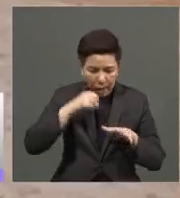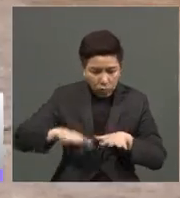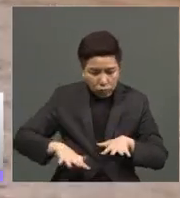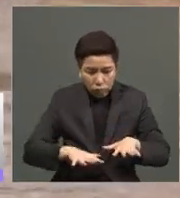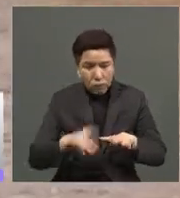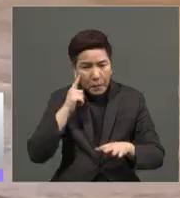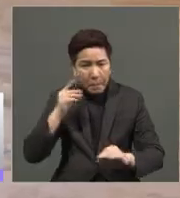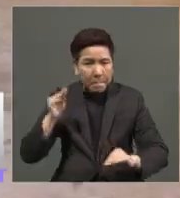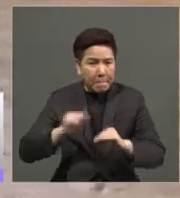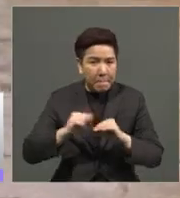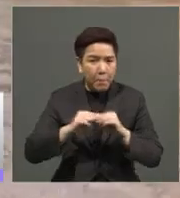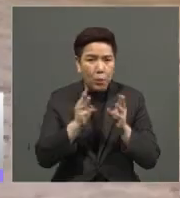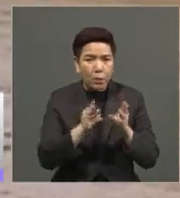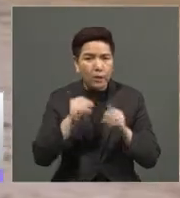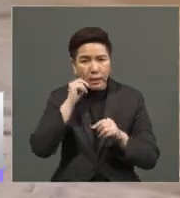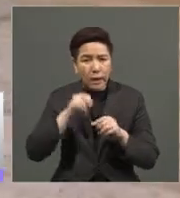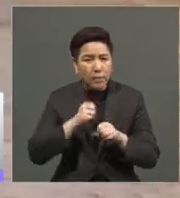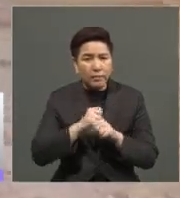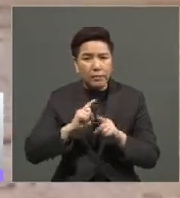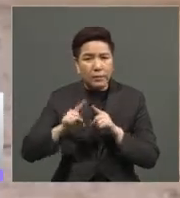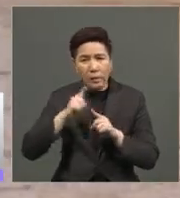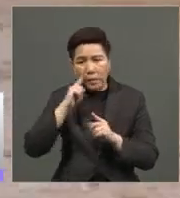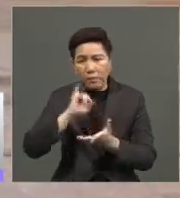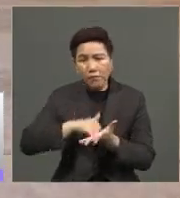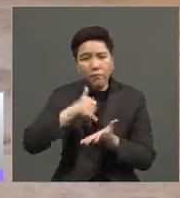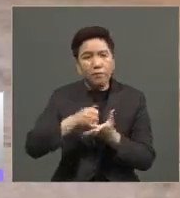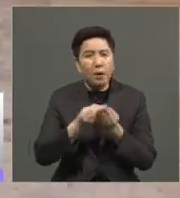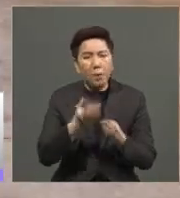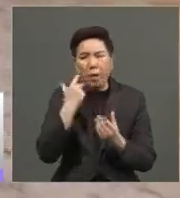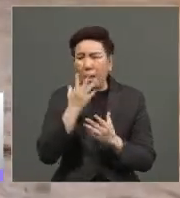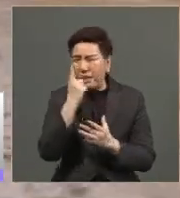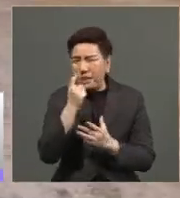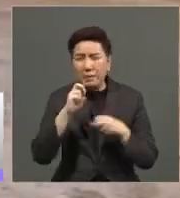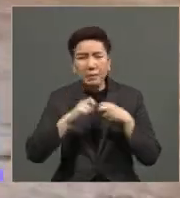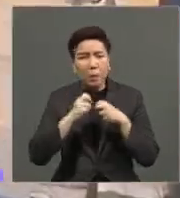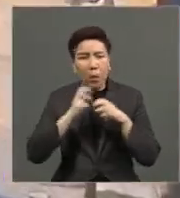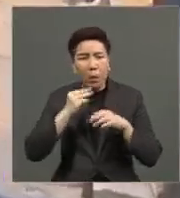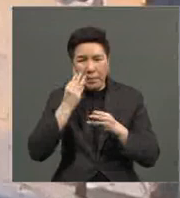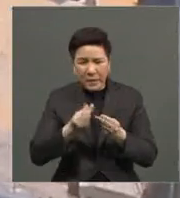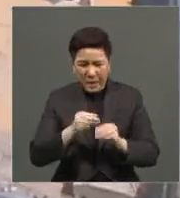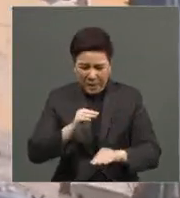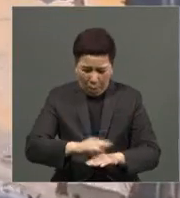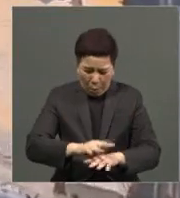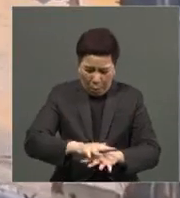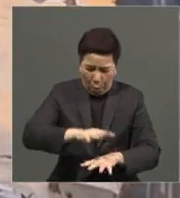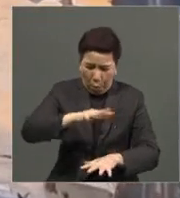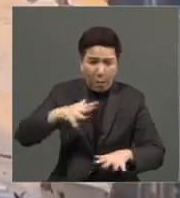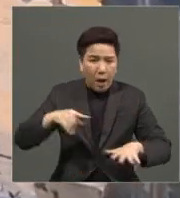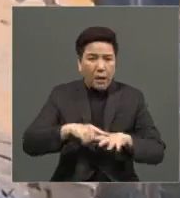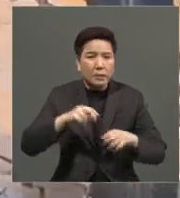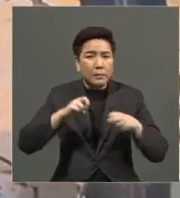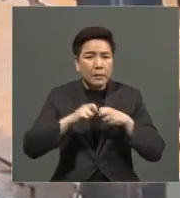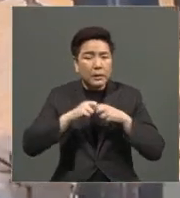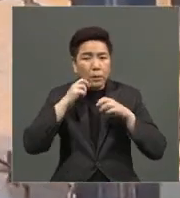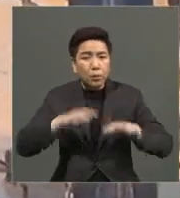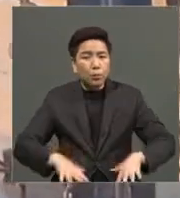สายเพิ่มประสิทธิภาพการระบายน้ำและเร่งฟื้นฟูแม่น้ำสายที่เสื่อมซมจากปัญหาตะกอนดินโคลนทับถมจากสถานการณ์